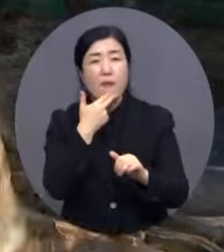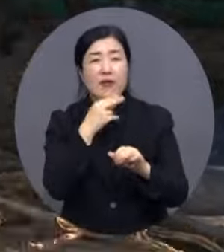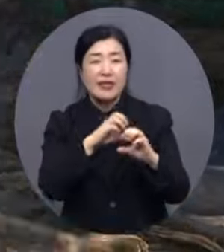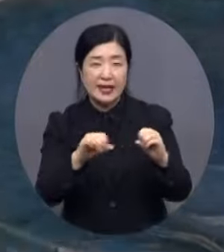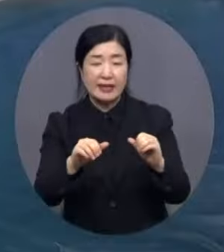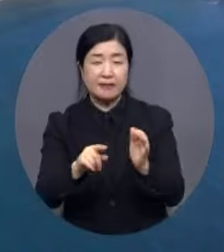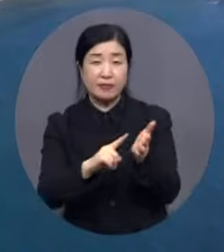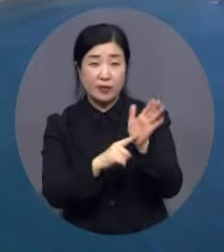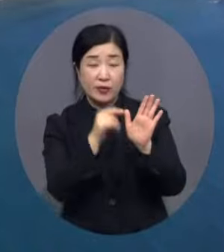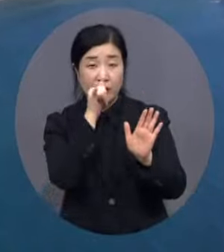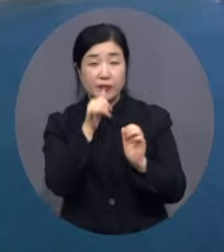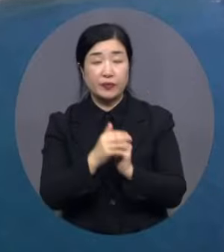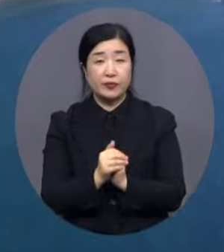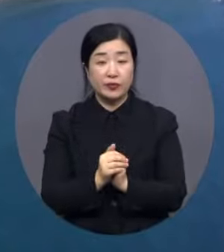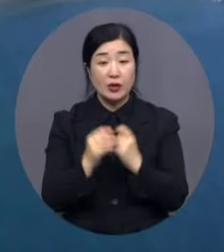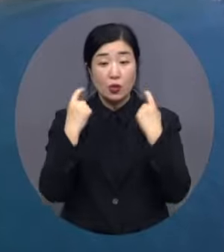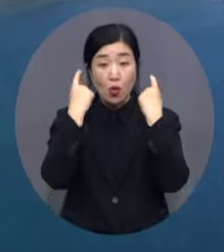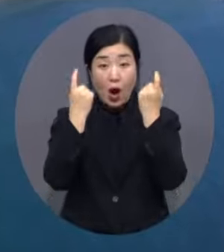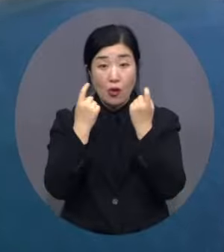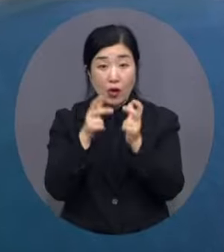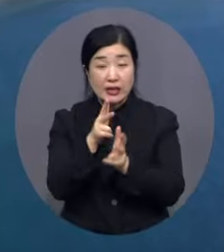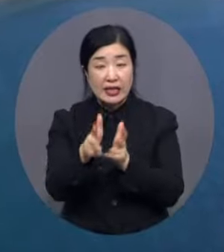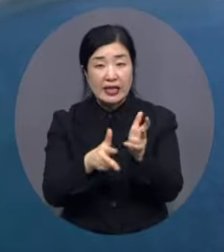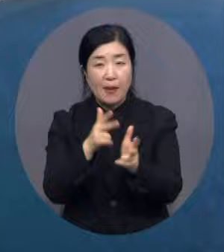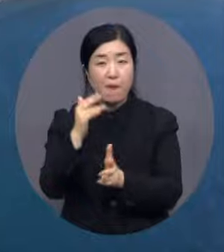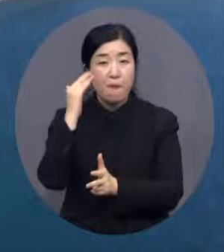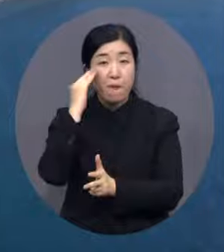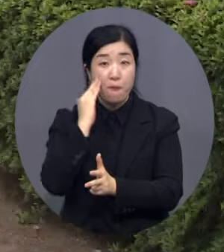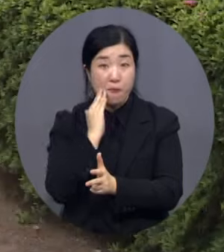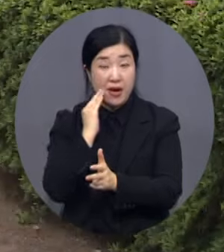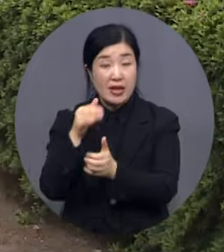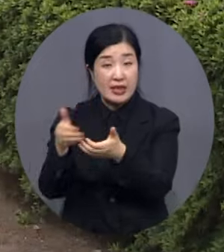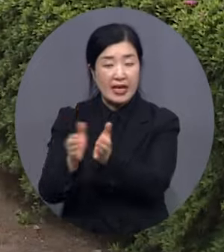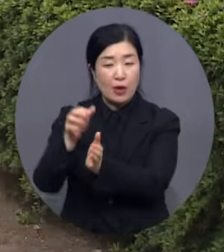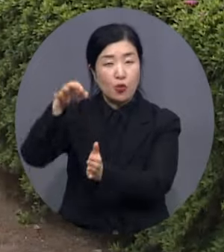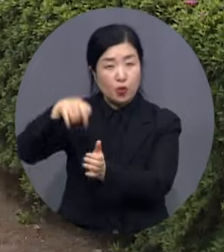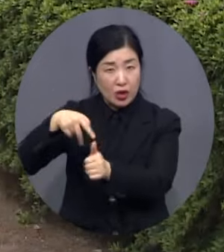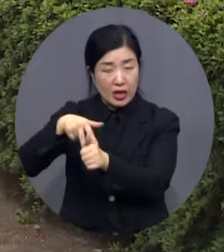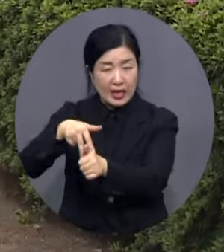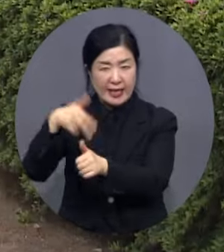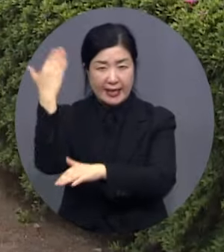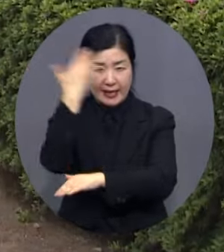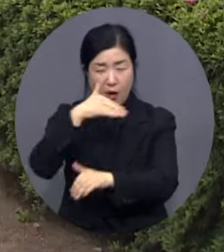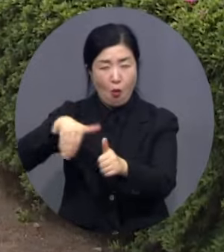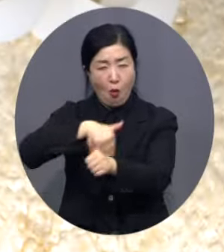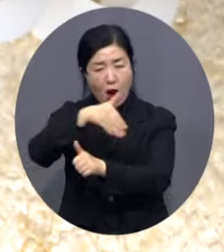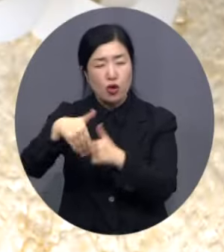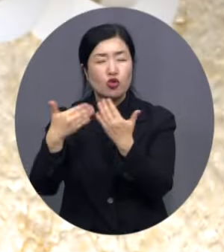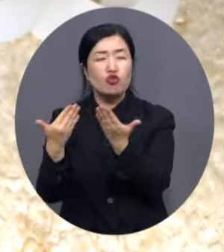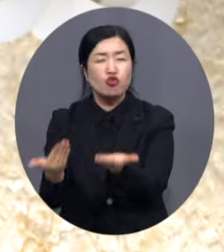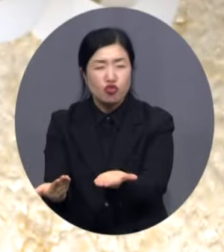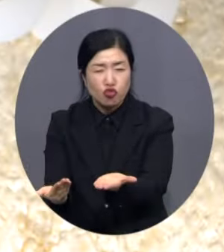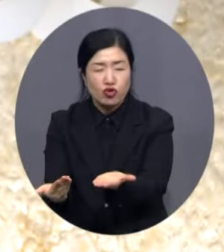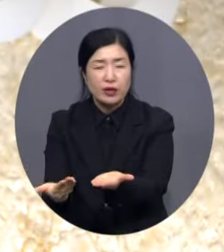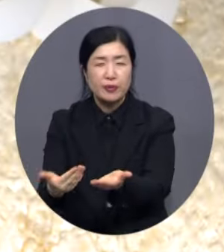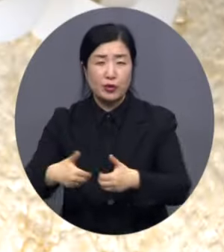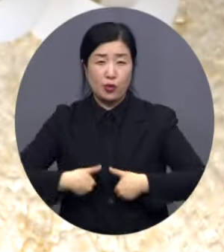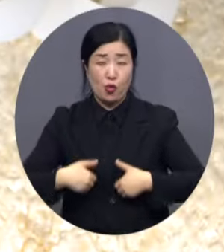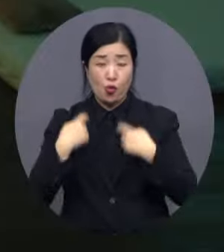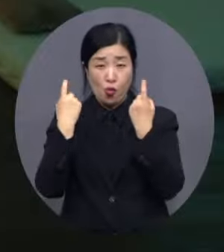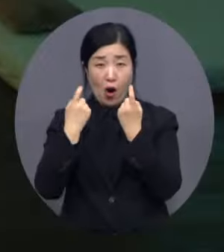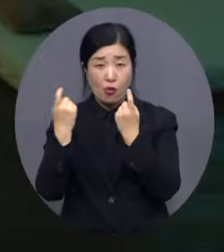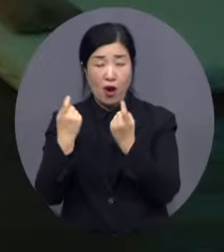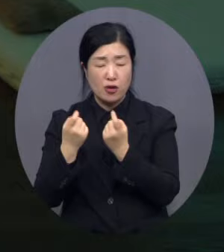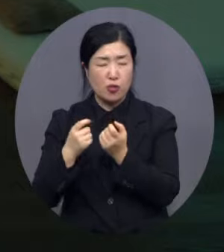공략했습니다 관광 산업에 대해 더불어민주당 위송 후보는 청정환경을 활용한 휴식과 웰리스 등 관광 산업